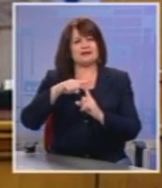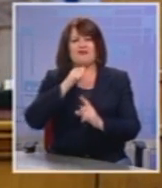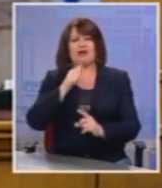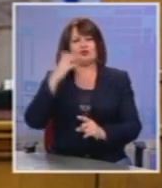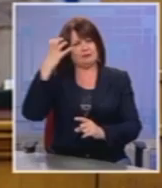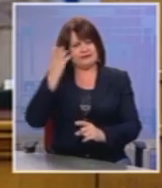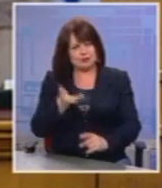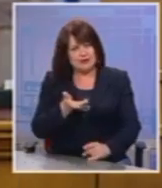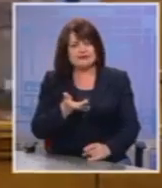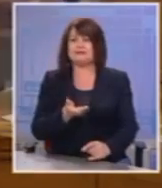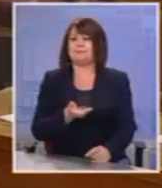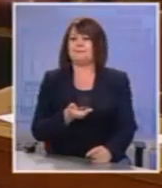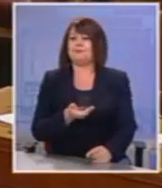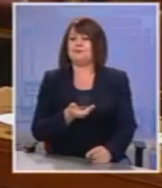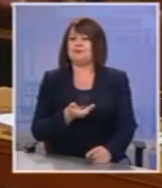του